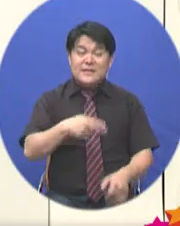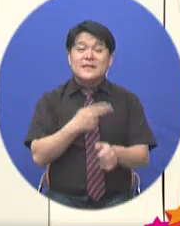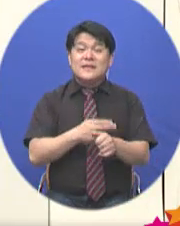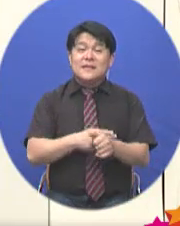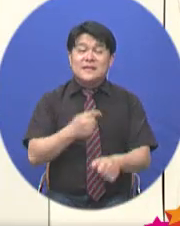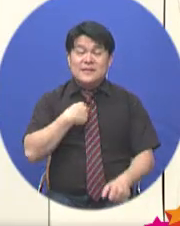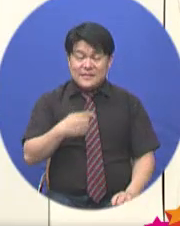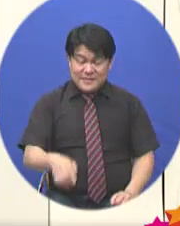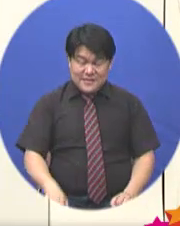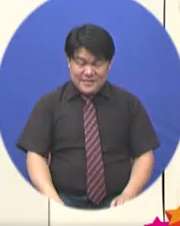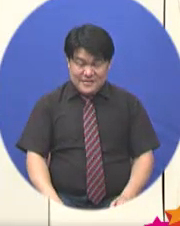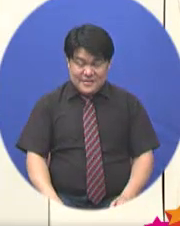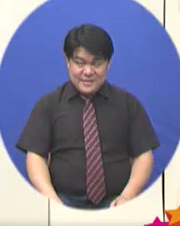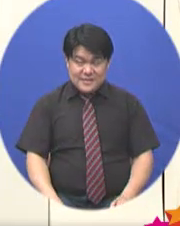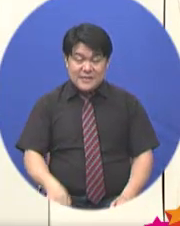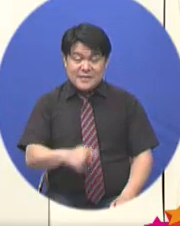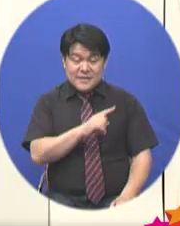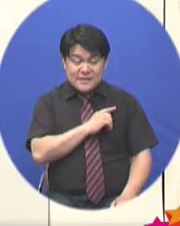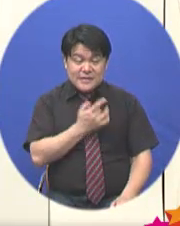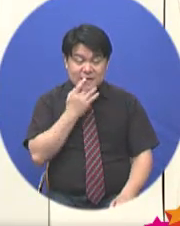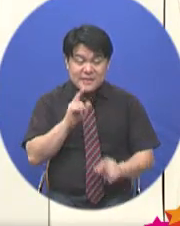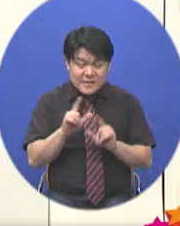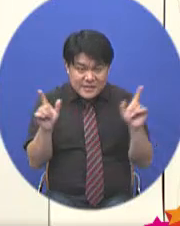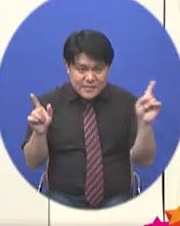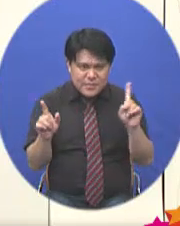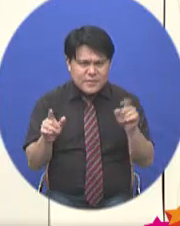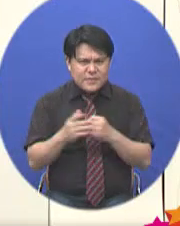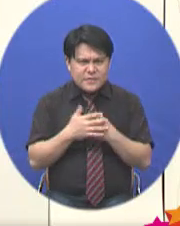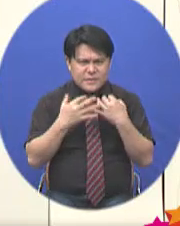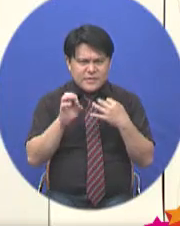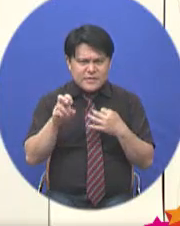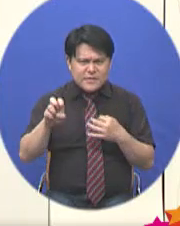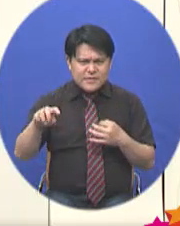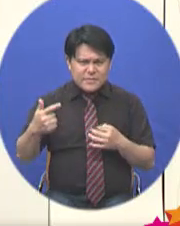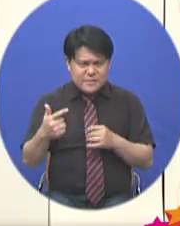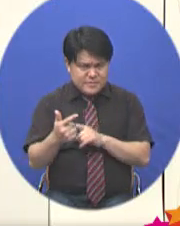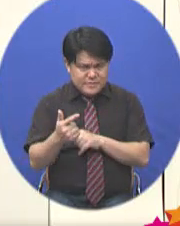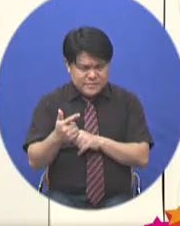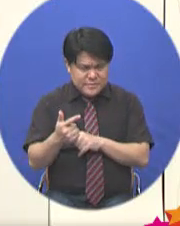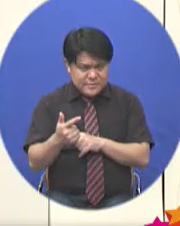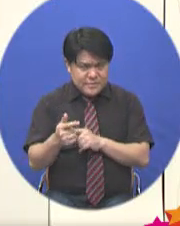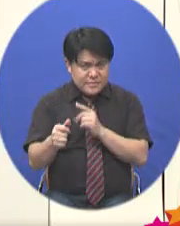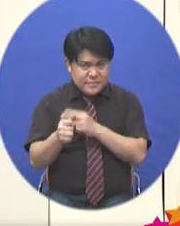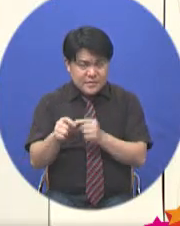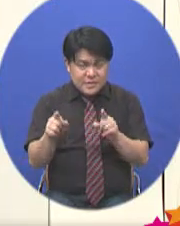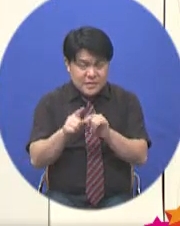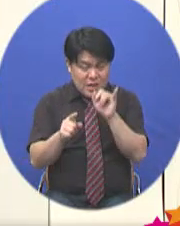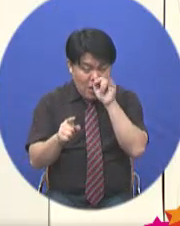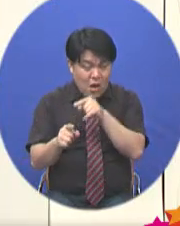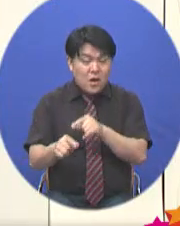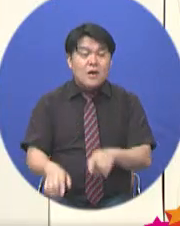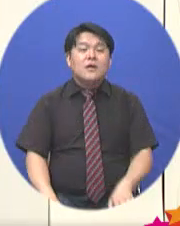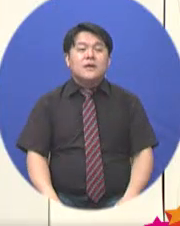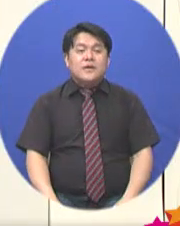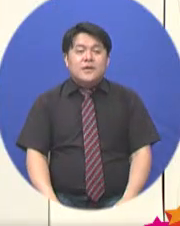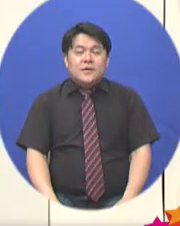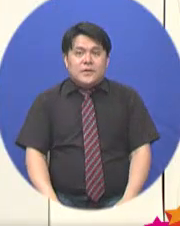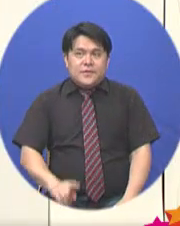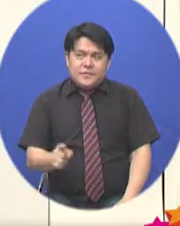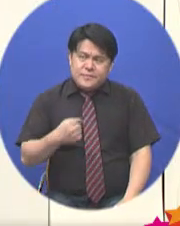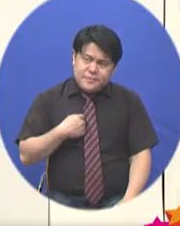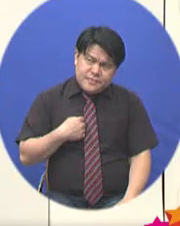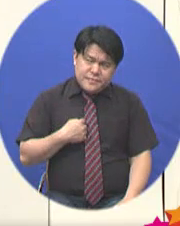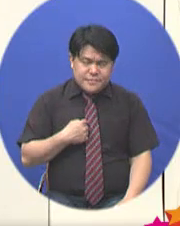네. 먼저 화요일 날 그 저 김용만 네. 선생님하고 앉아 가지고 네. 그